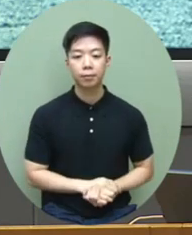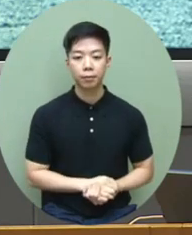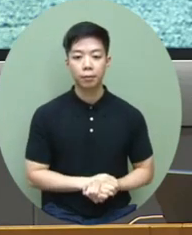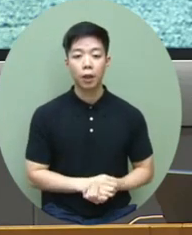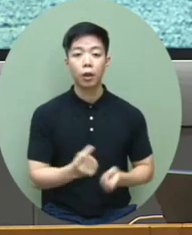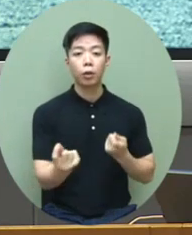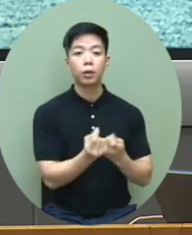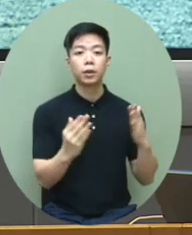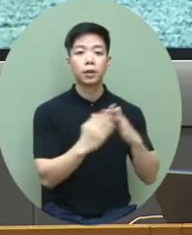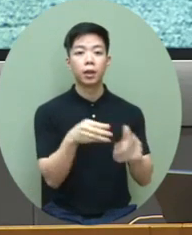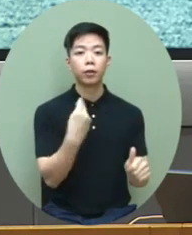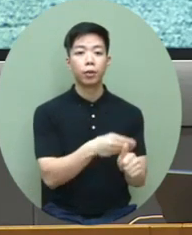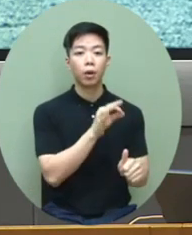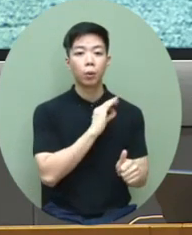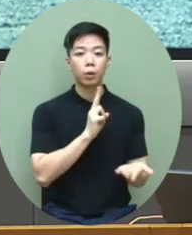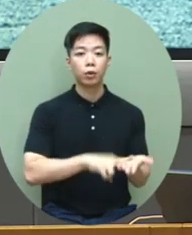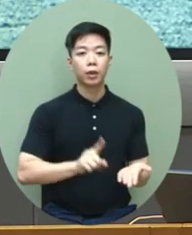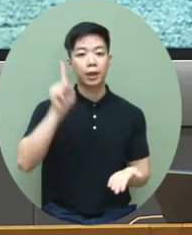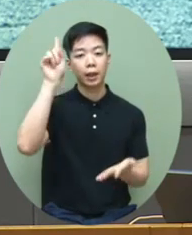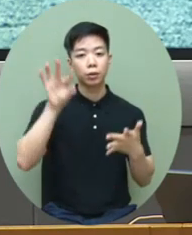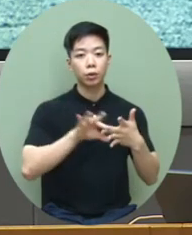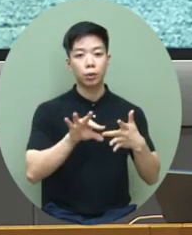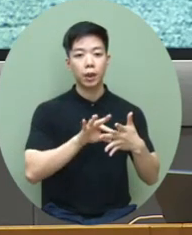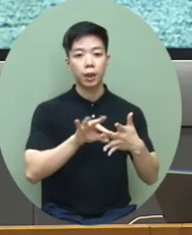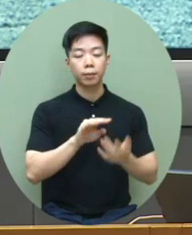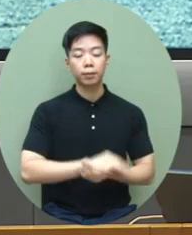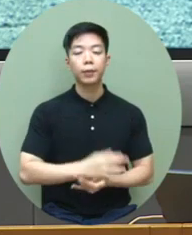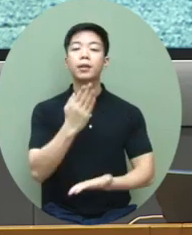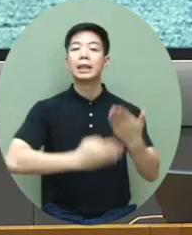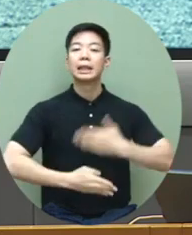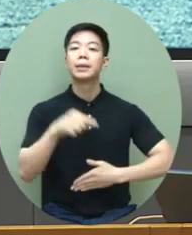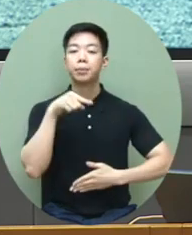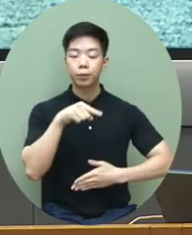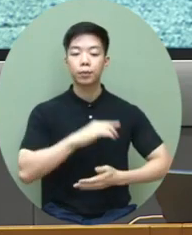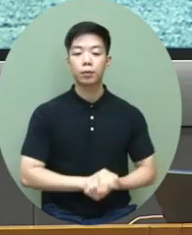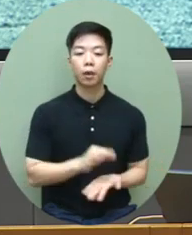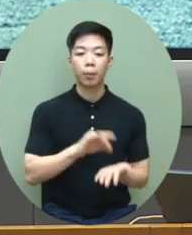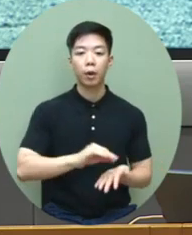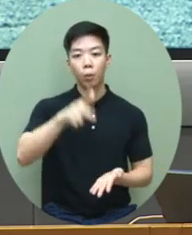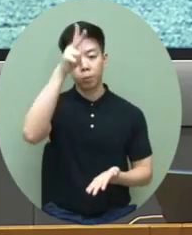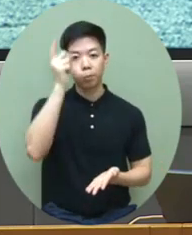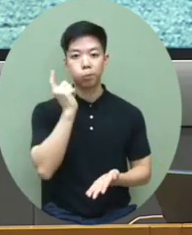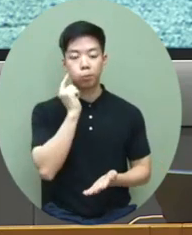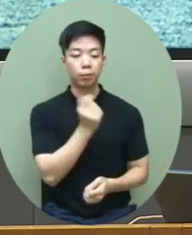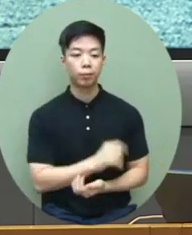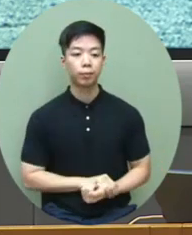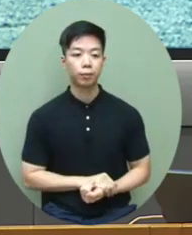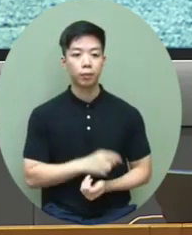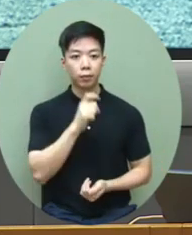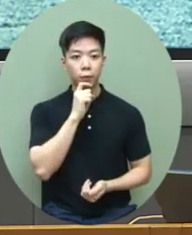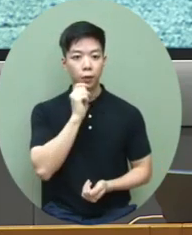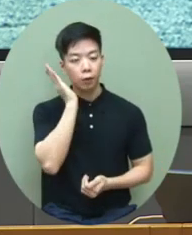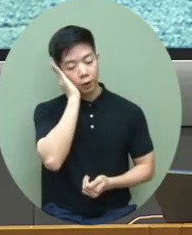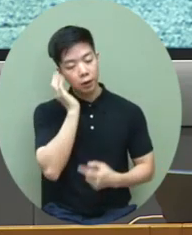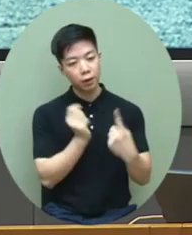輔導會信天宿舍就是一個殘疾院舍啦，咁喺觀塘嘅就1個工作人員1個院友